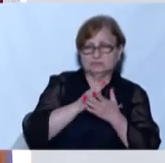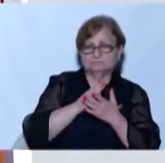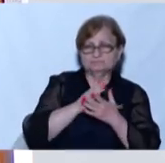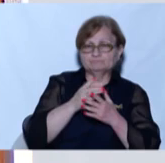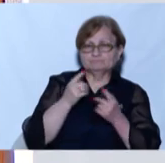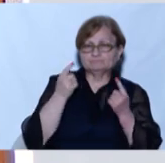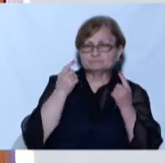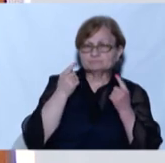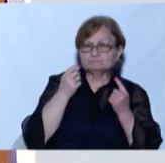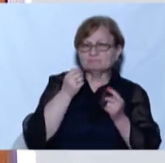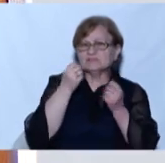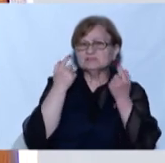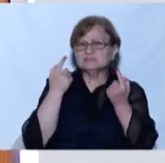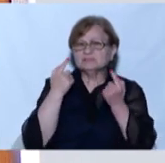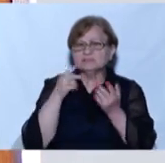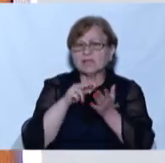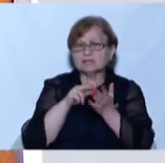ძალიან დიდ ღირებულებებს შეიმეცნებს